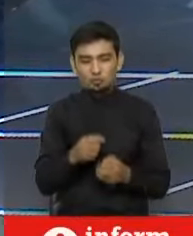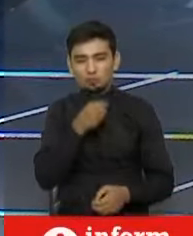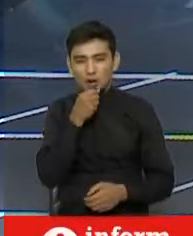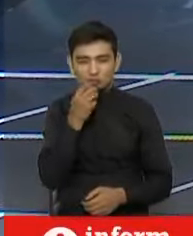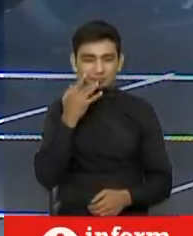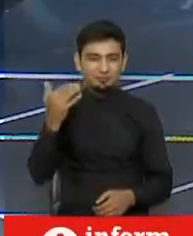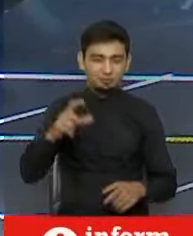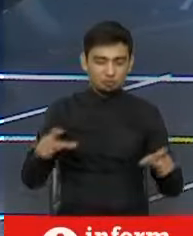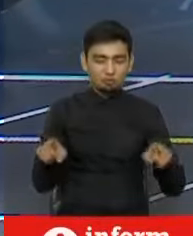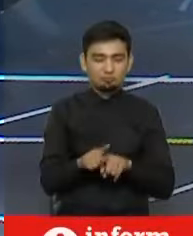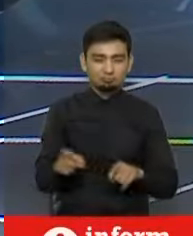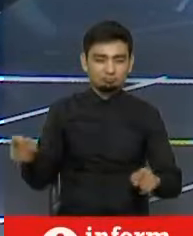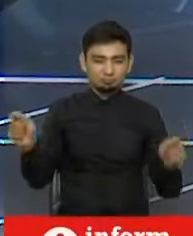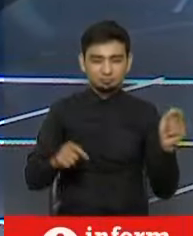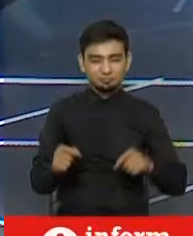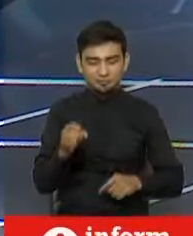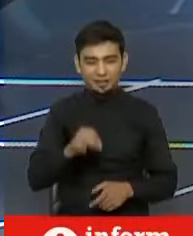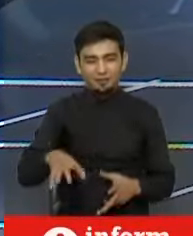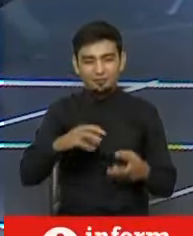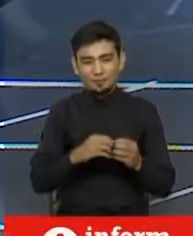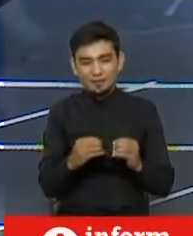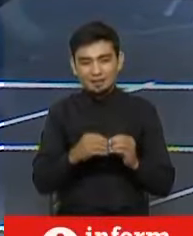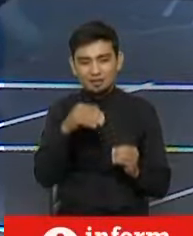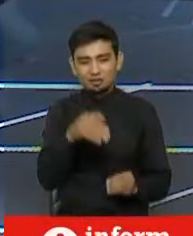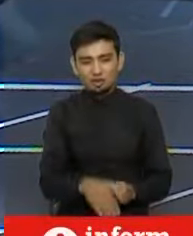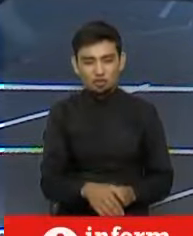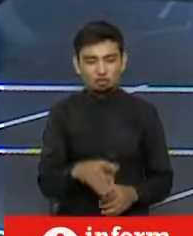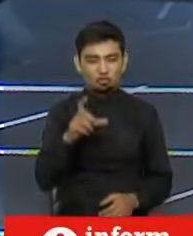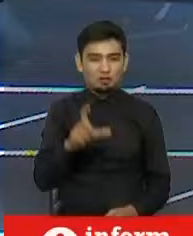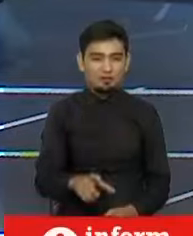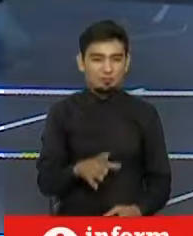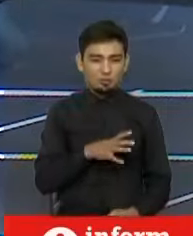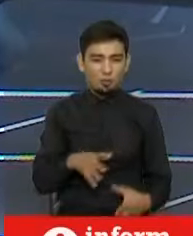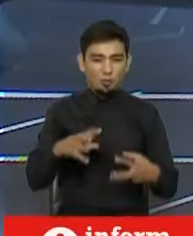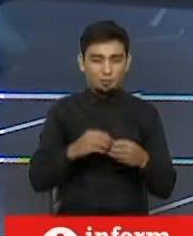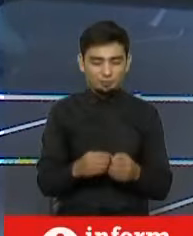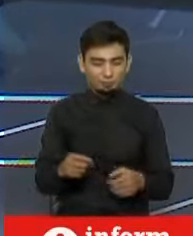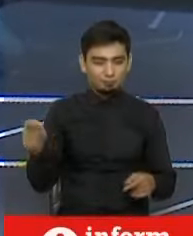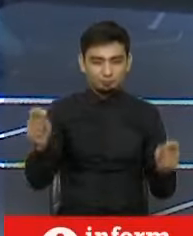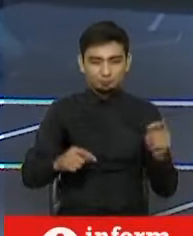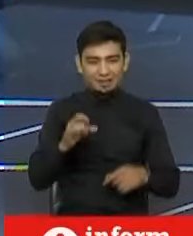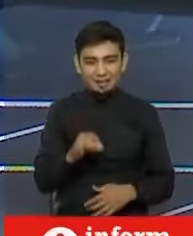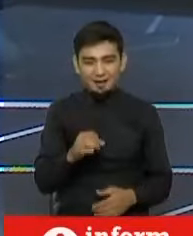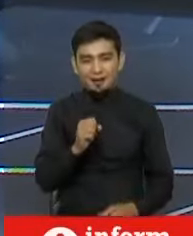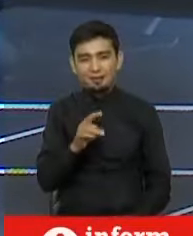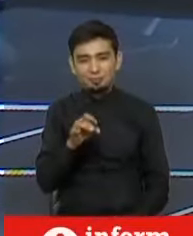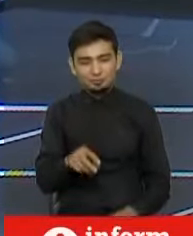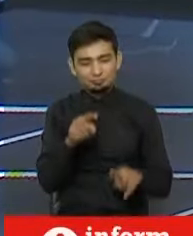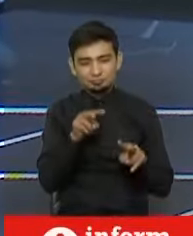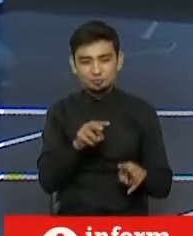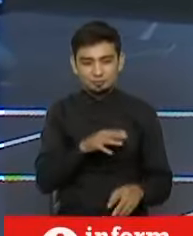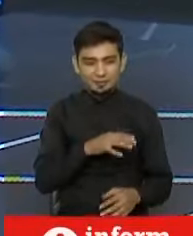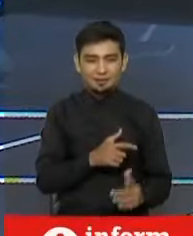журналисты. Общая численность делегаций составила более 10 тысяч человек. Наш корреспондент Арман Сарсимбаев наблюдал за событием и